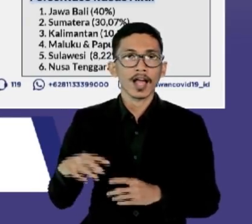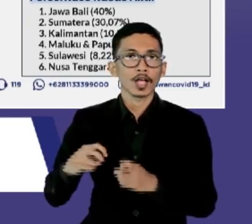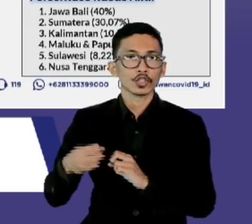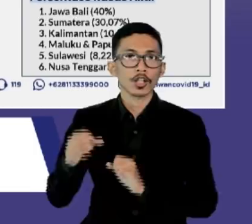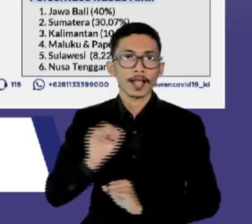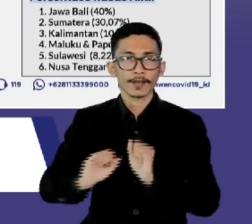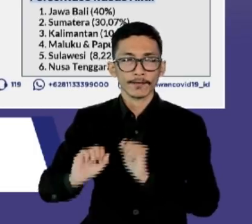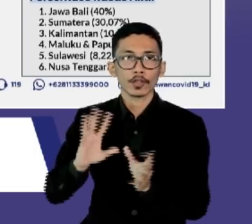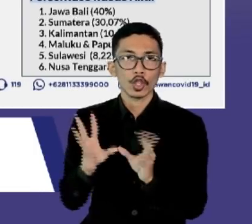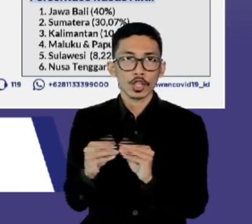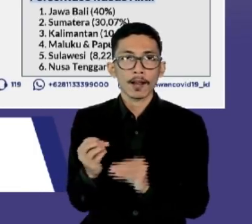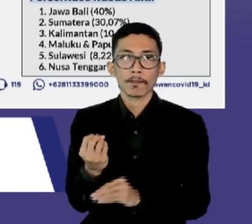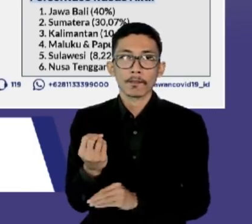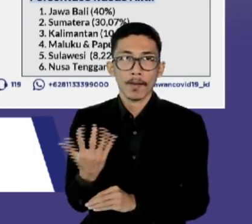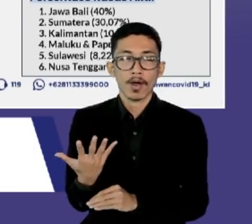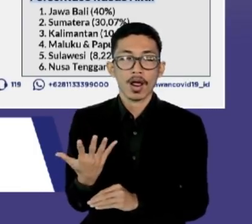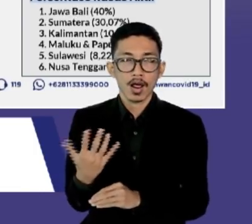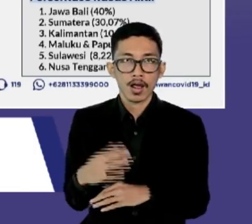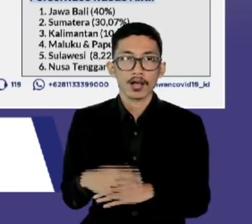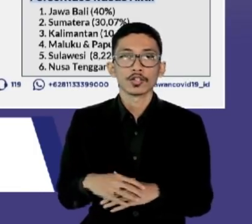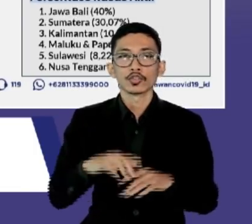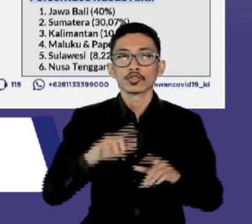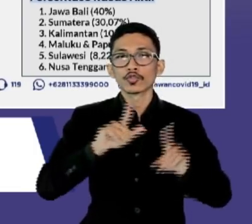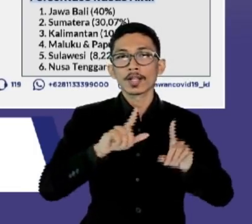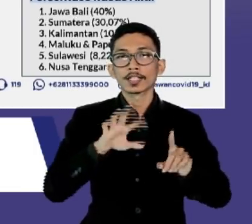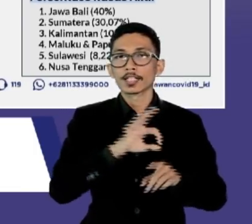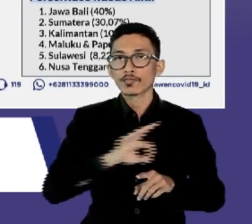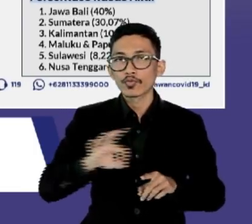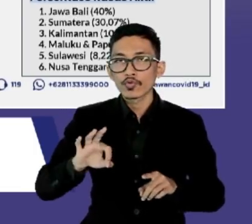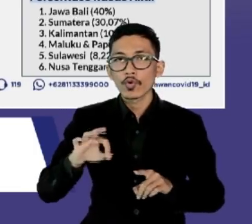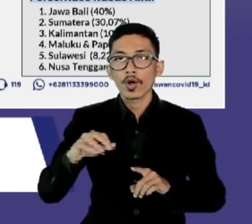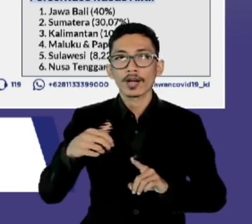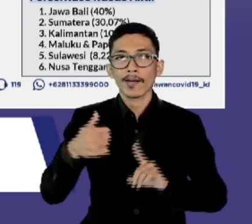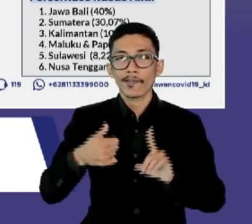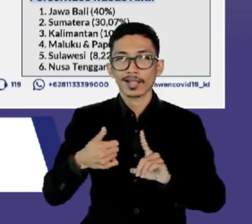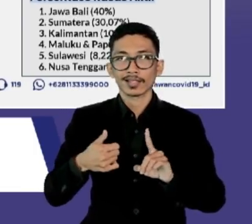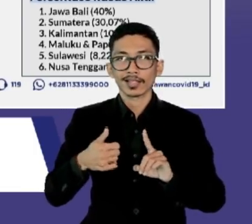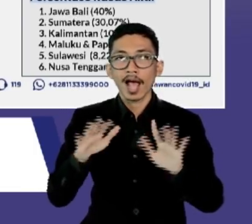sebesar 17.016 atau